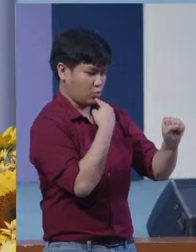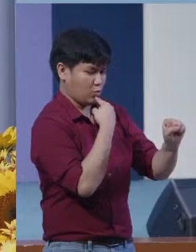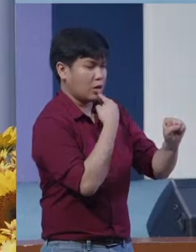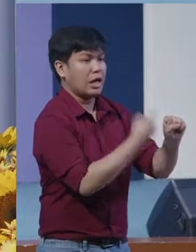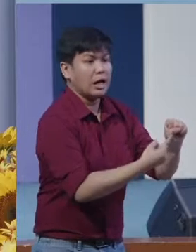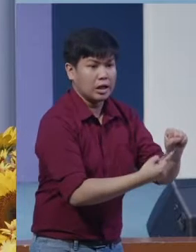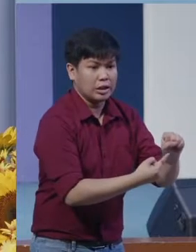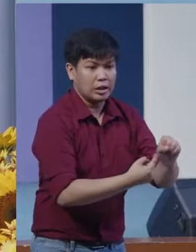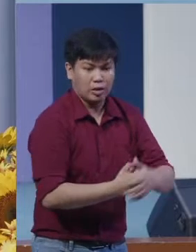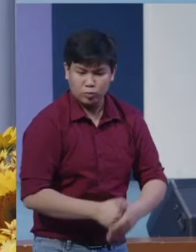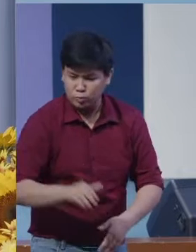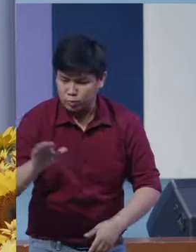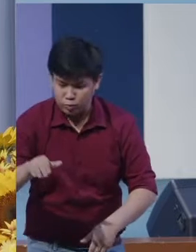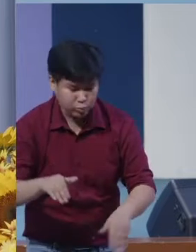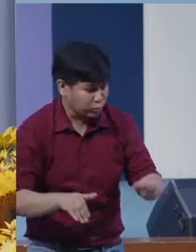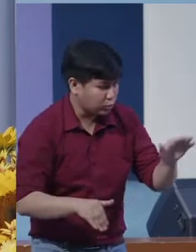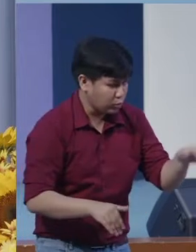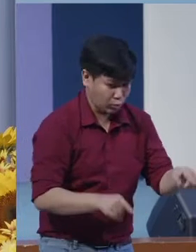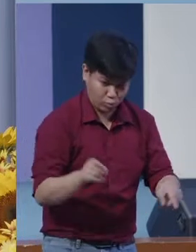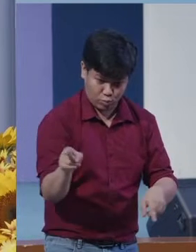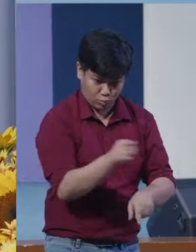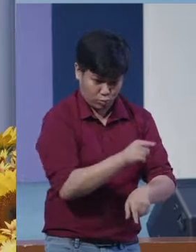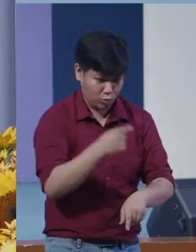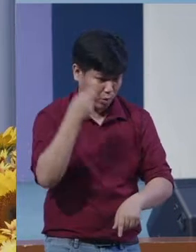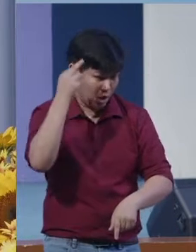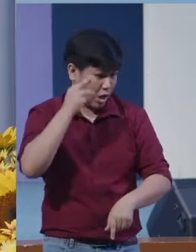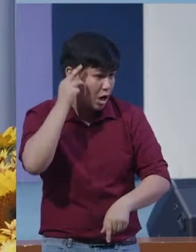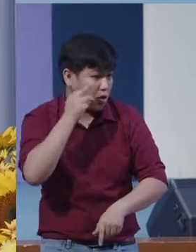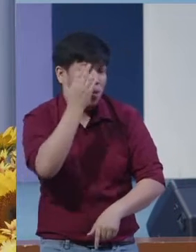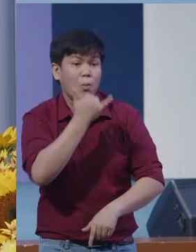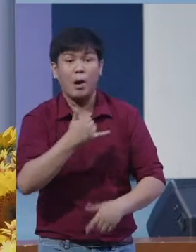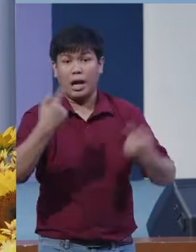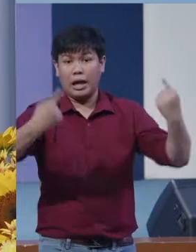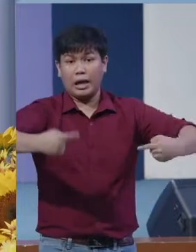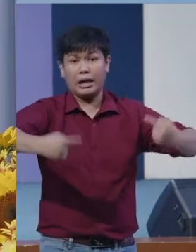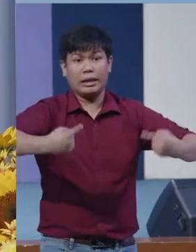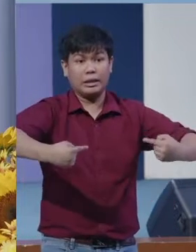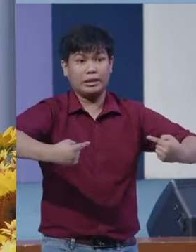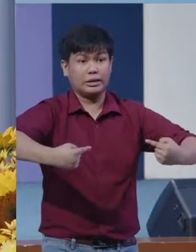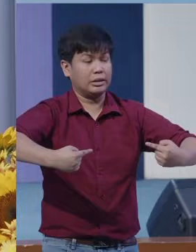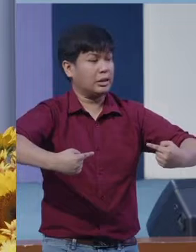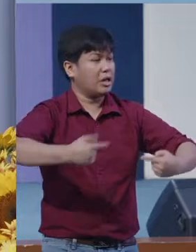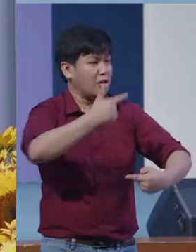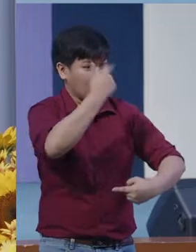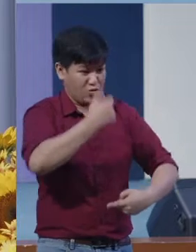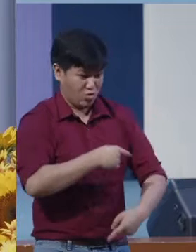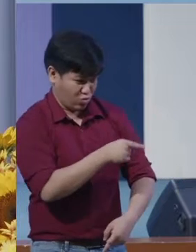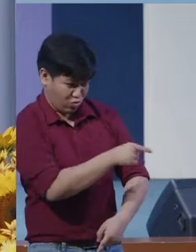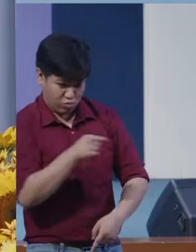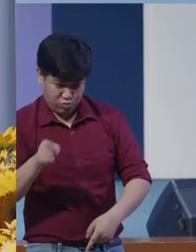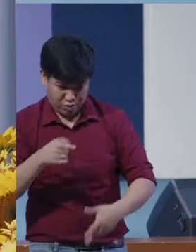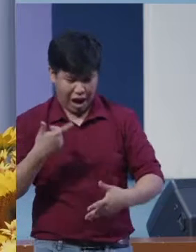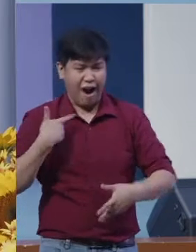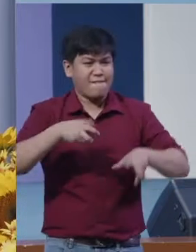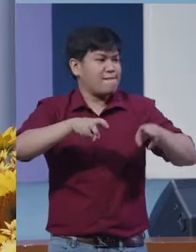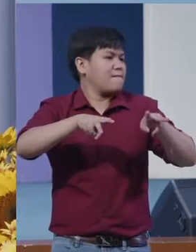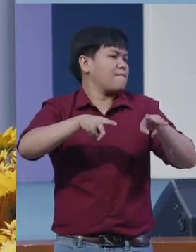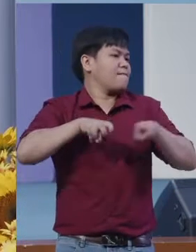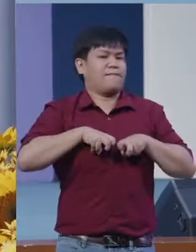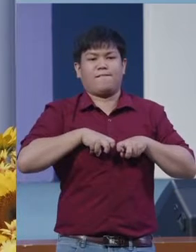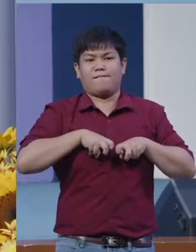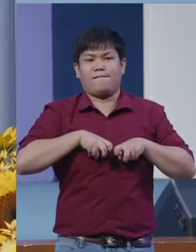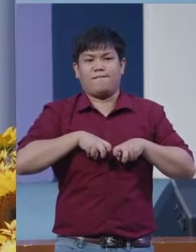5, ito ang sanhi ng pag-aaway ninyo. Ang pagbibigay daan sa makasariling pagnanasa